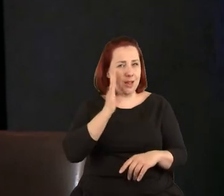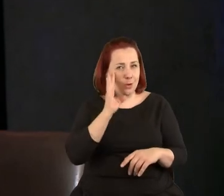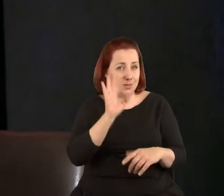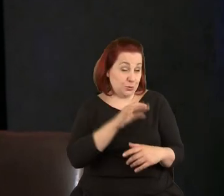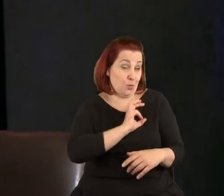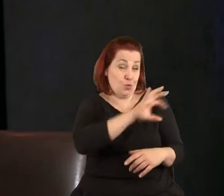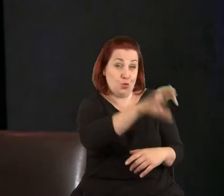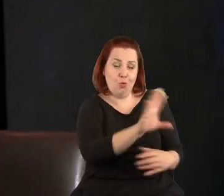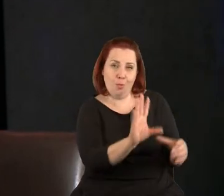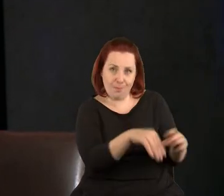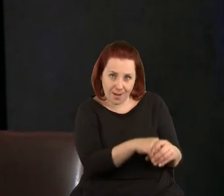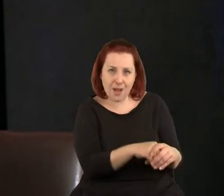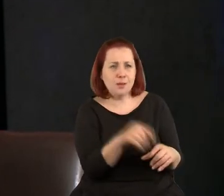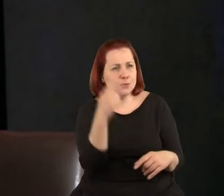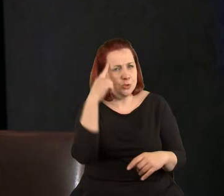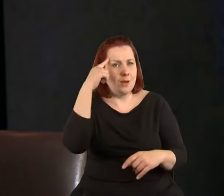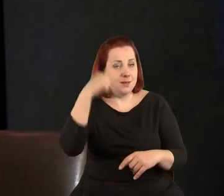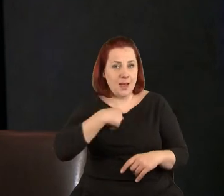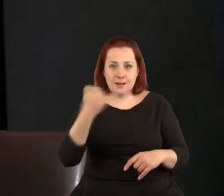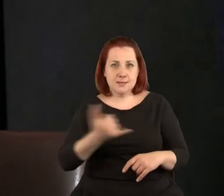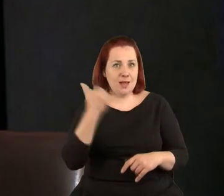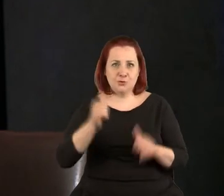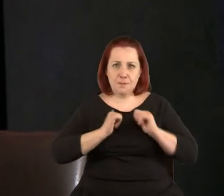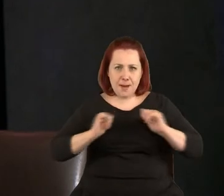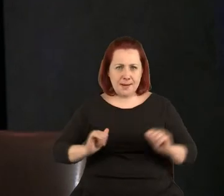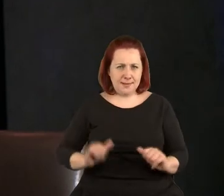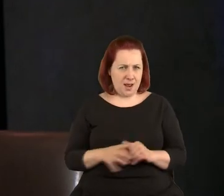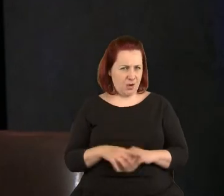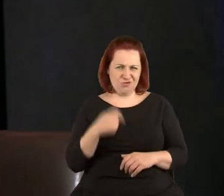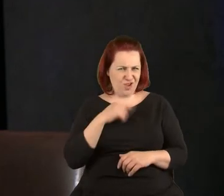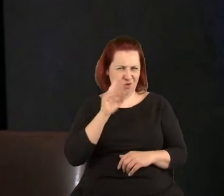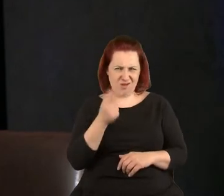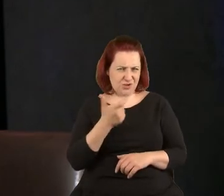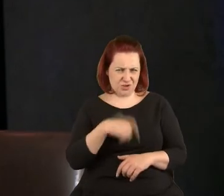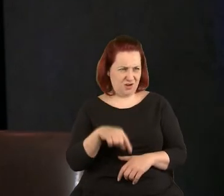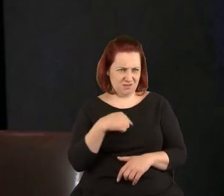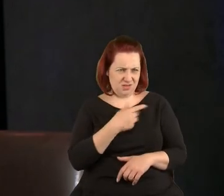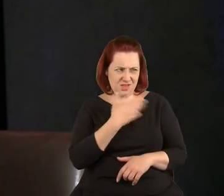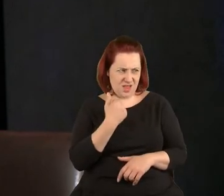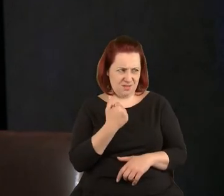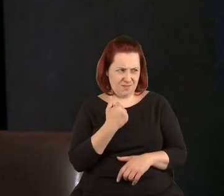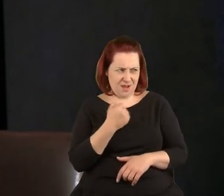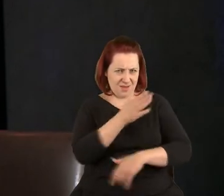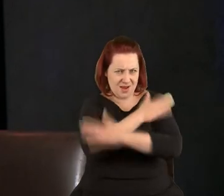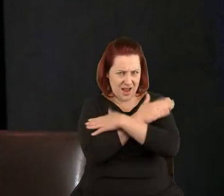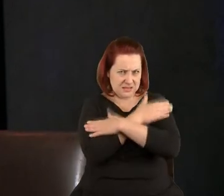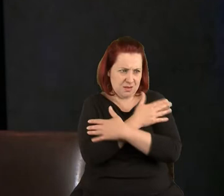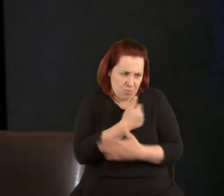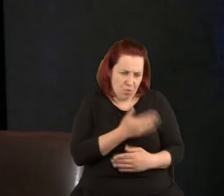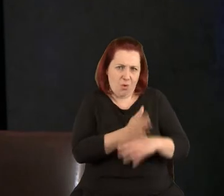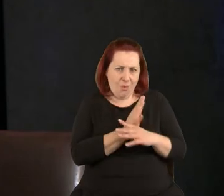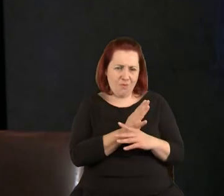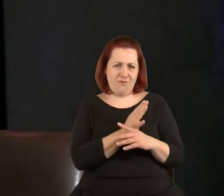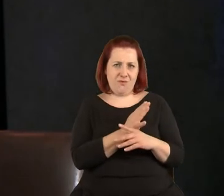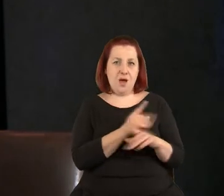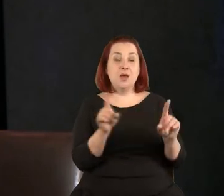grupy, to przypomina sobie, że zawsze miałam marynarkę, że on za bardzo nie kojarzył, że ja nie mam rąk, bo ja się chowałam. I potem ten sport mnie